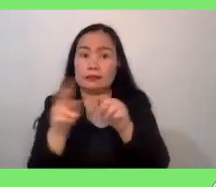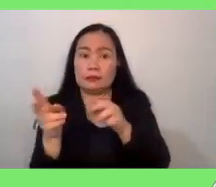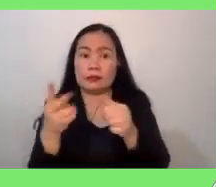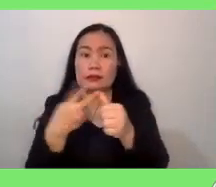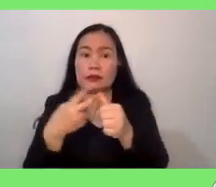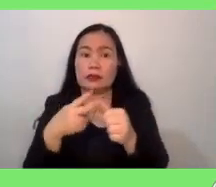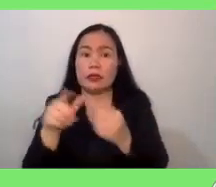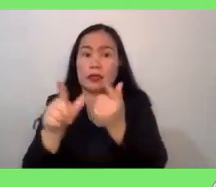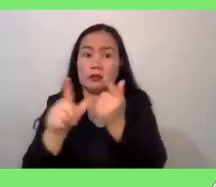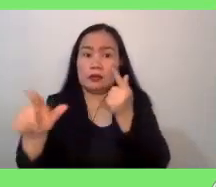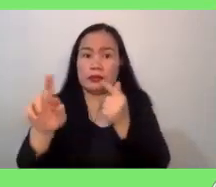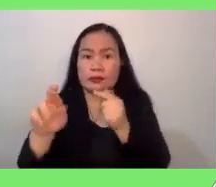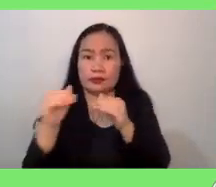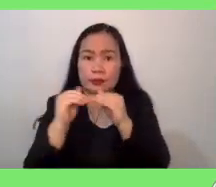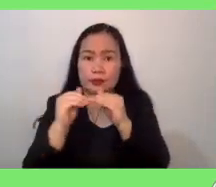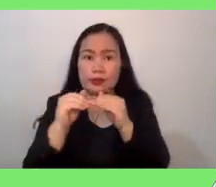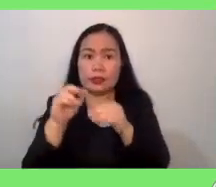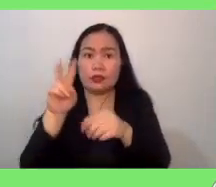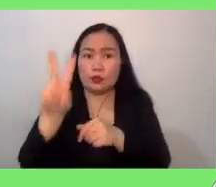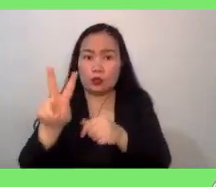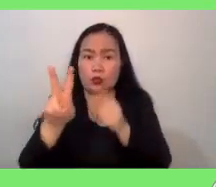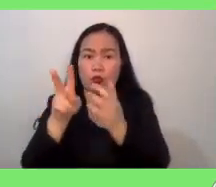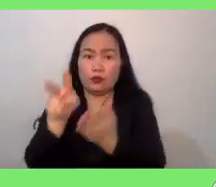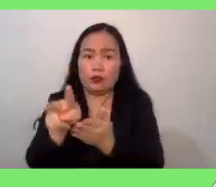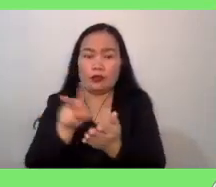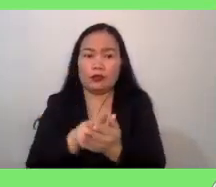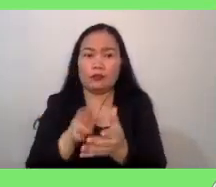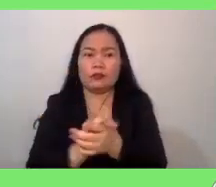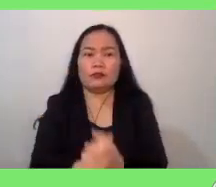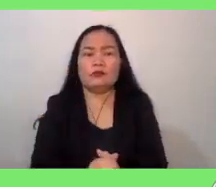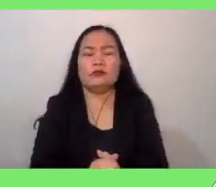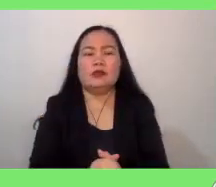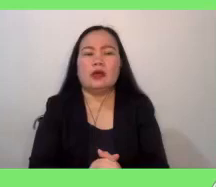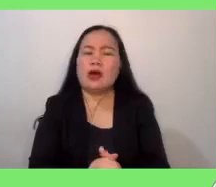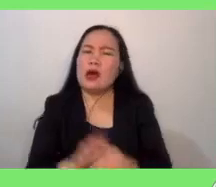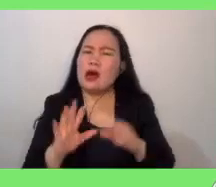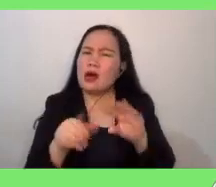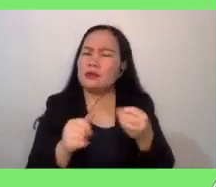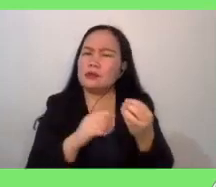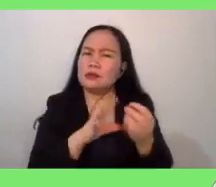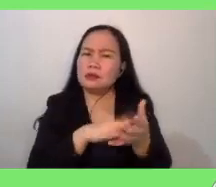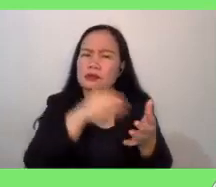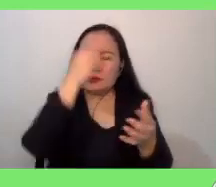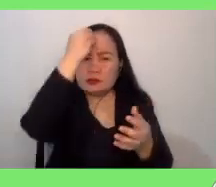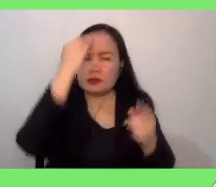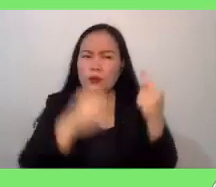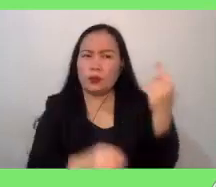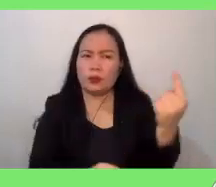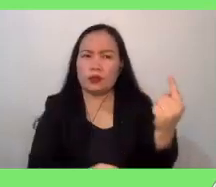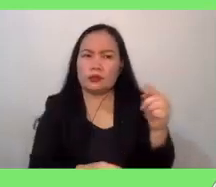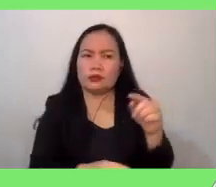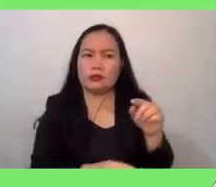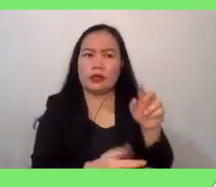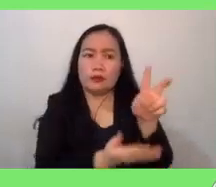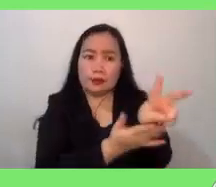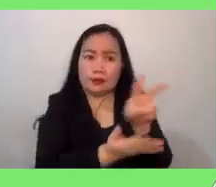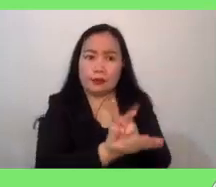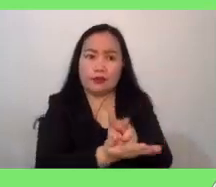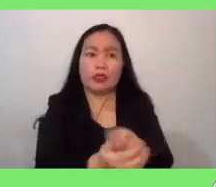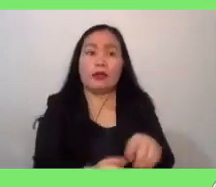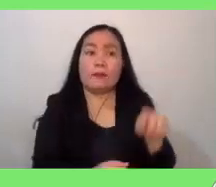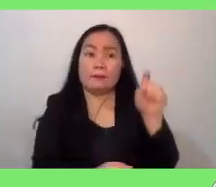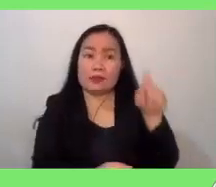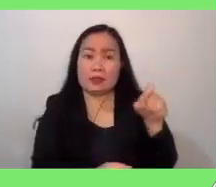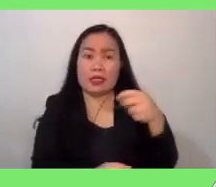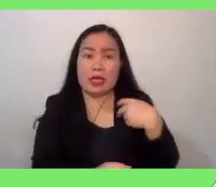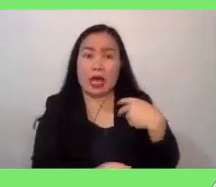So, ito po yung linear equation in one variable. Paano ba natin malalaman na linear equation in one variable siya?